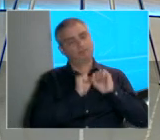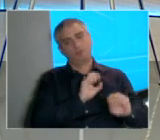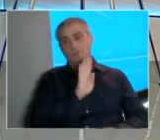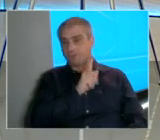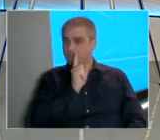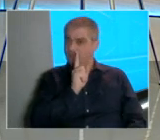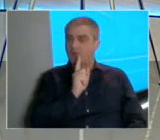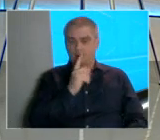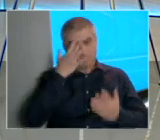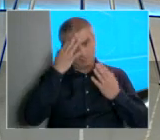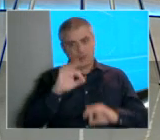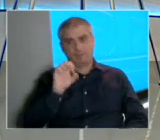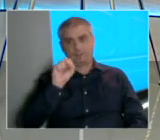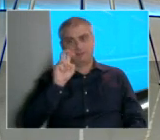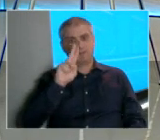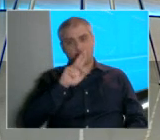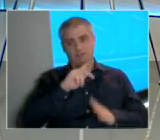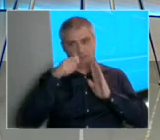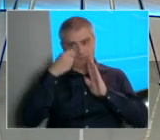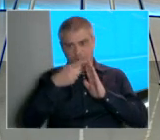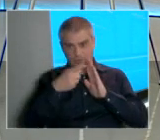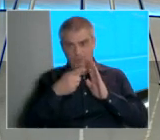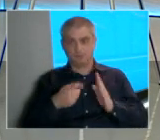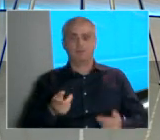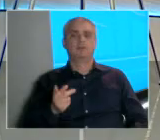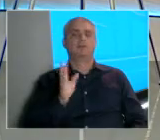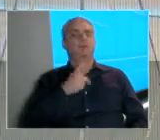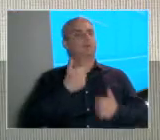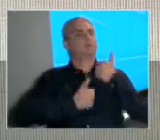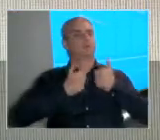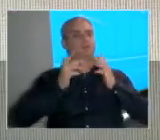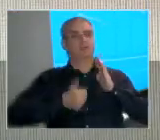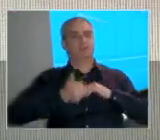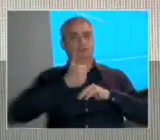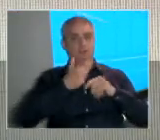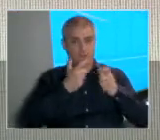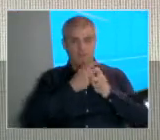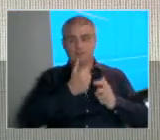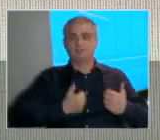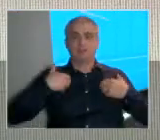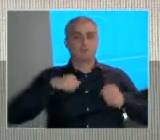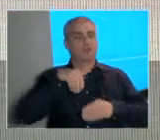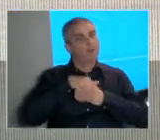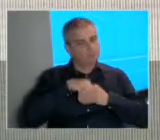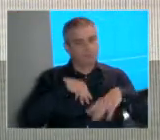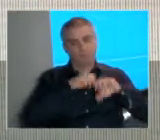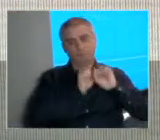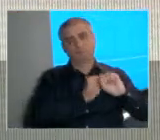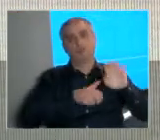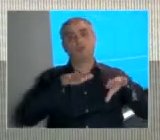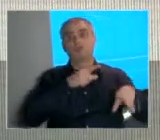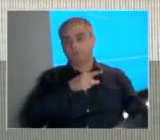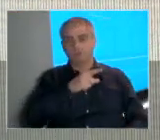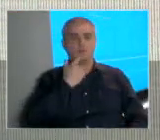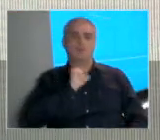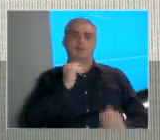אבל מאוד מכבד את סער בסרטון שהוציא, ממעל הפריימריז על ראשות המפלגה, הודיע שר לביטחון הפנים על תמיכתו בראש הממשלה,